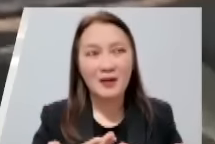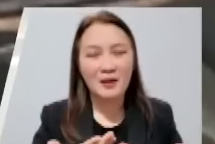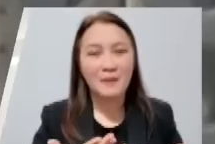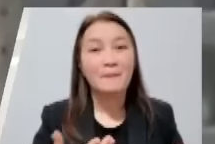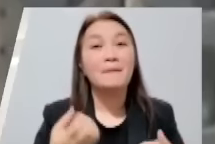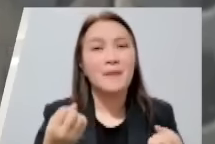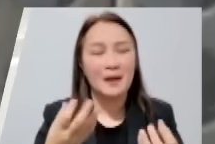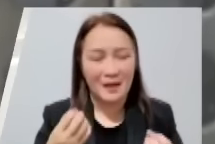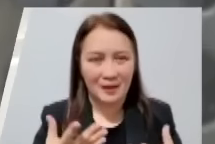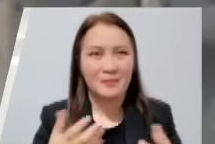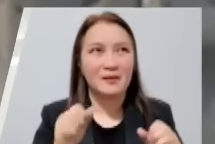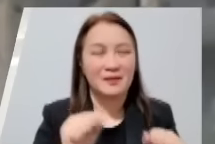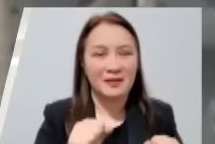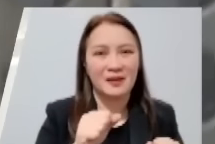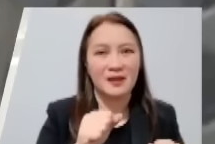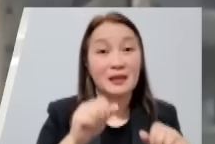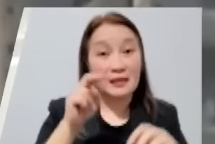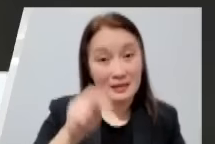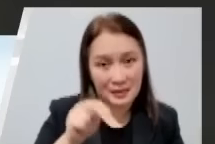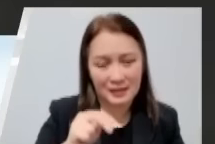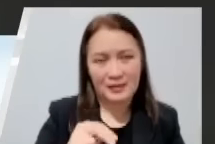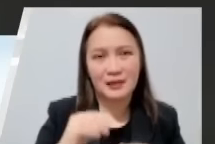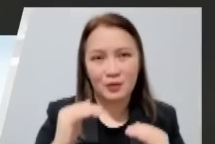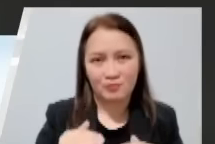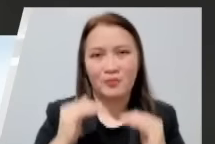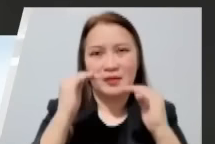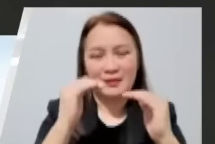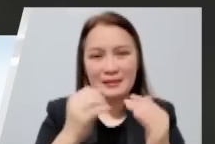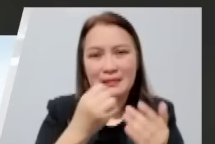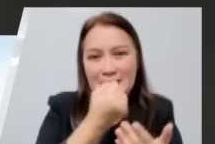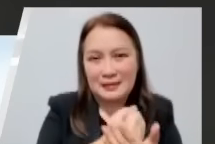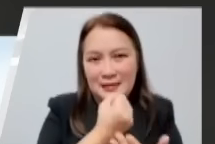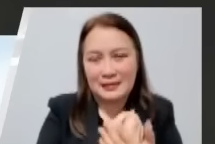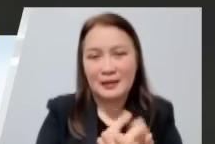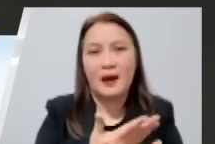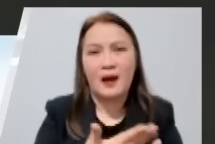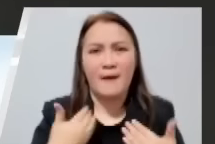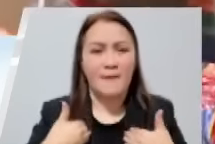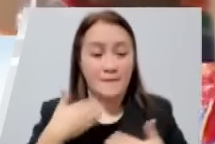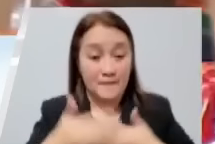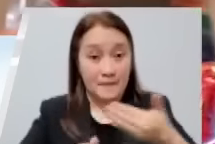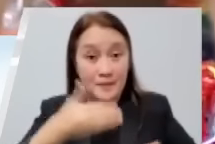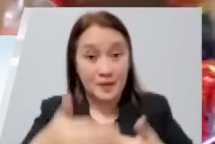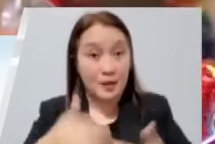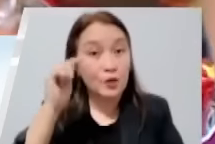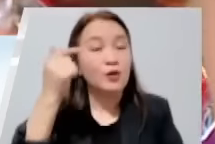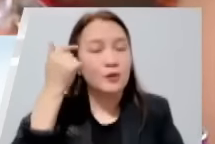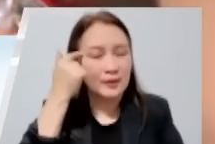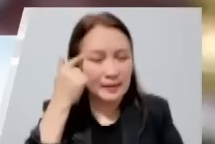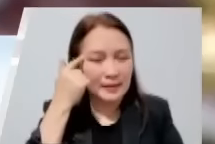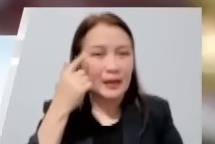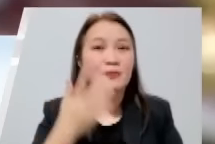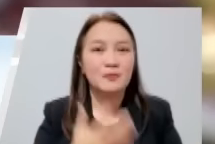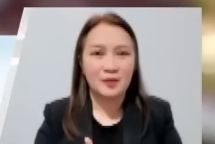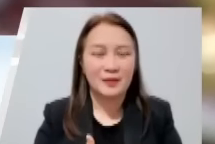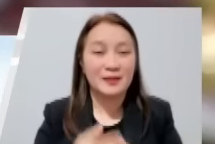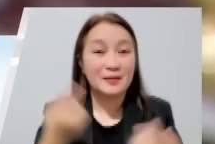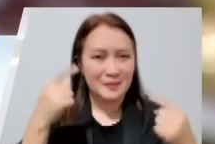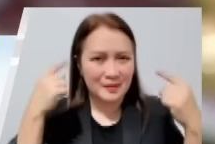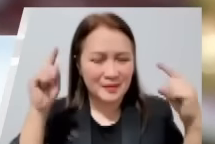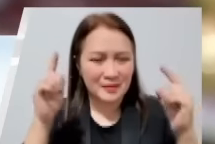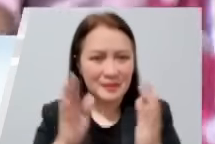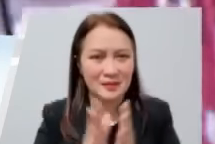kailangang tumaas pa ang kita ng maraming Pilipino at may mga hakbang naman daw ang gobyerno para matupad ito. Ilan lang daw ang pagkontrol sa bilis ng pagmahal ng